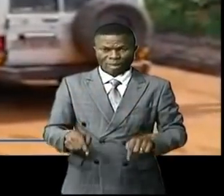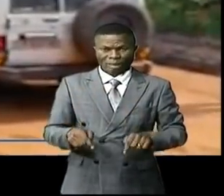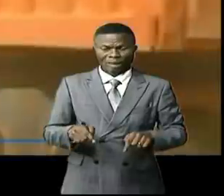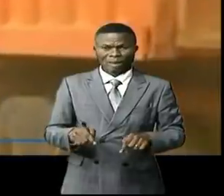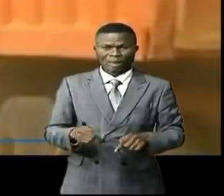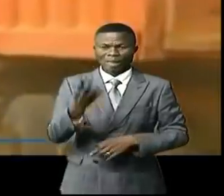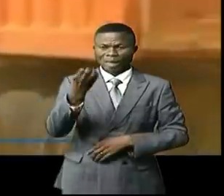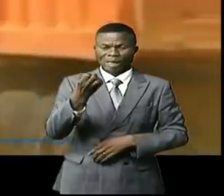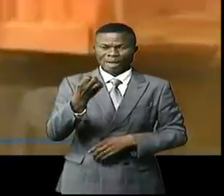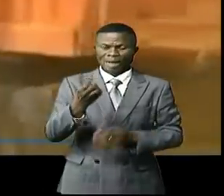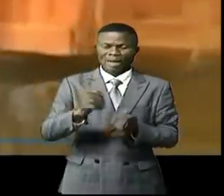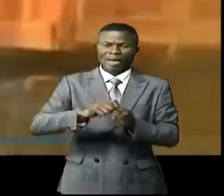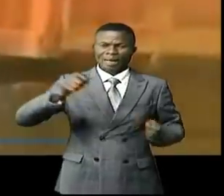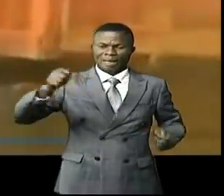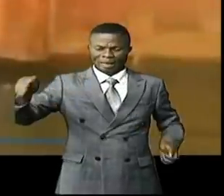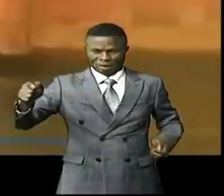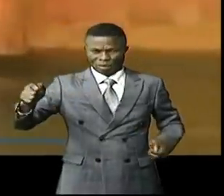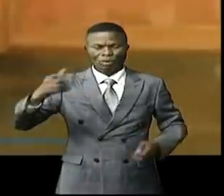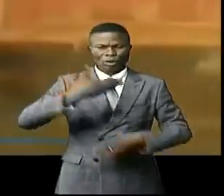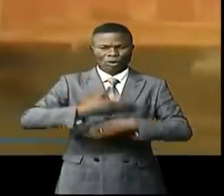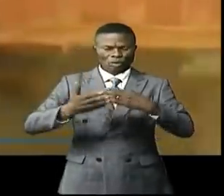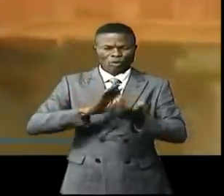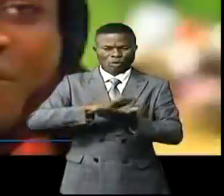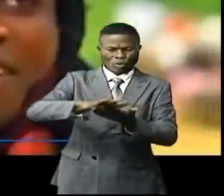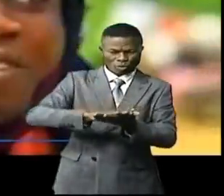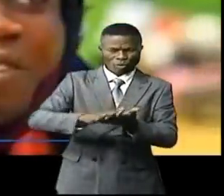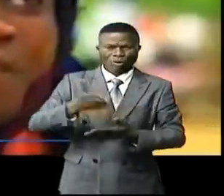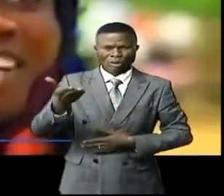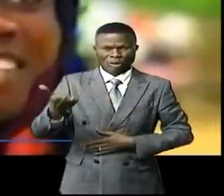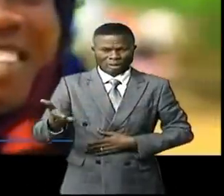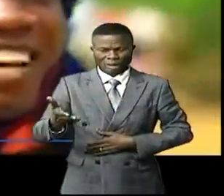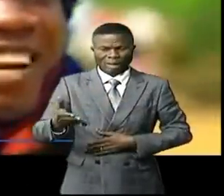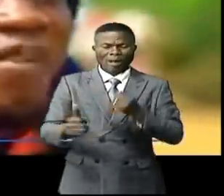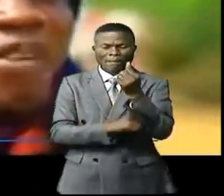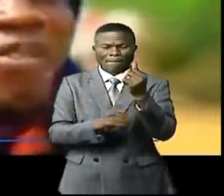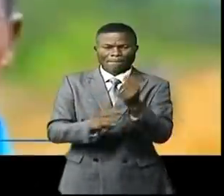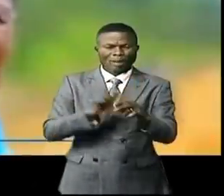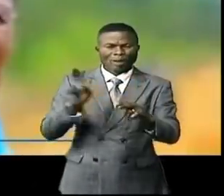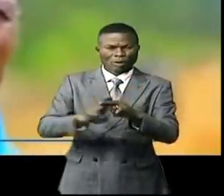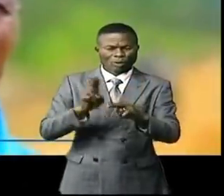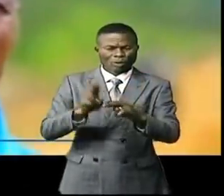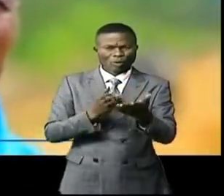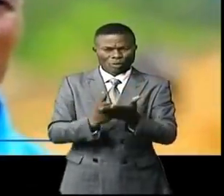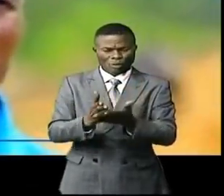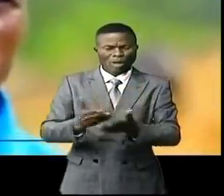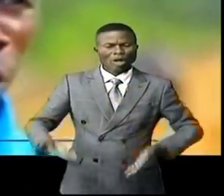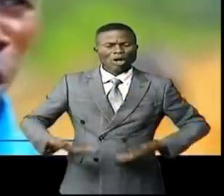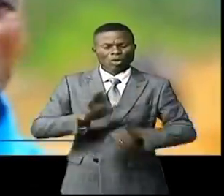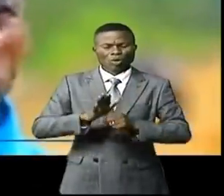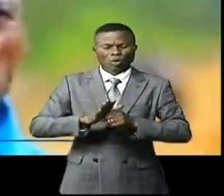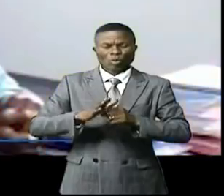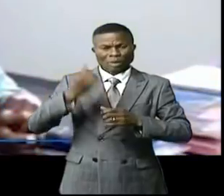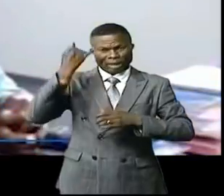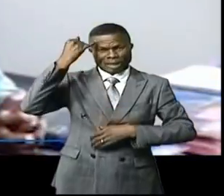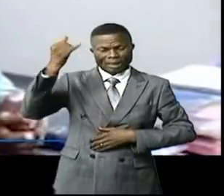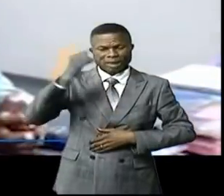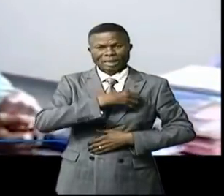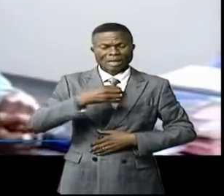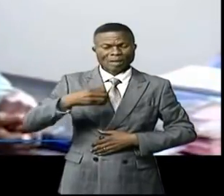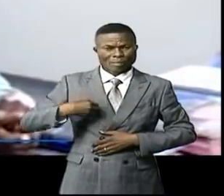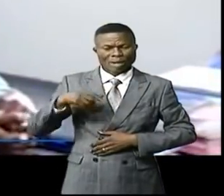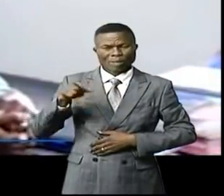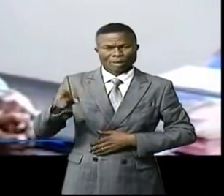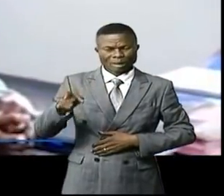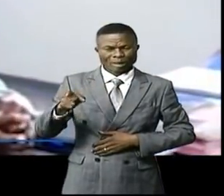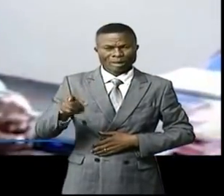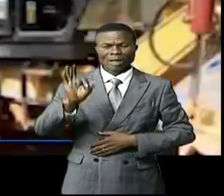moins 40 km en terre battue sont déjà réalisés. Les usagers du Lualaba profond ont salué la ferme volonté de Mme Fifi Masuka